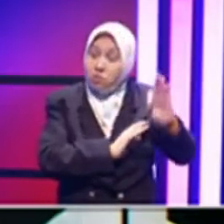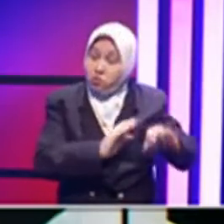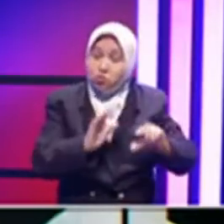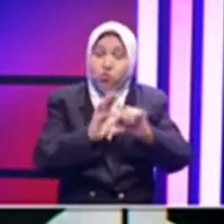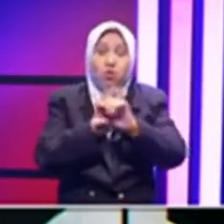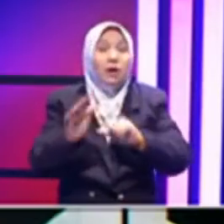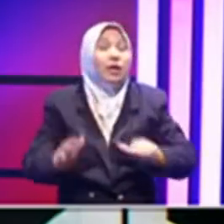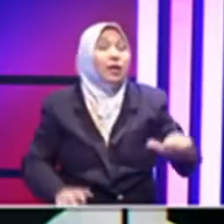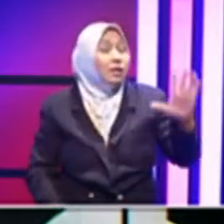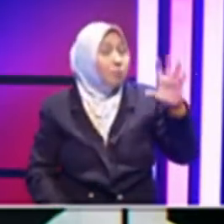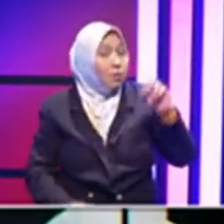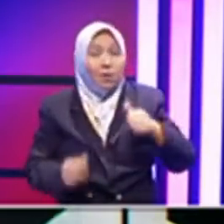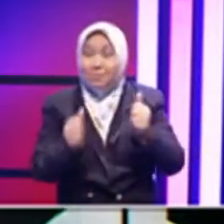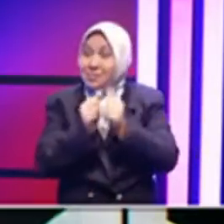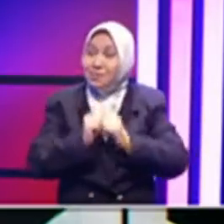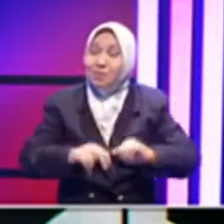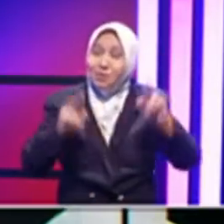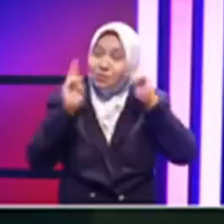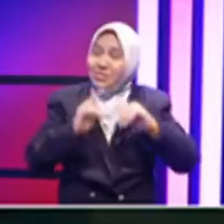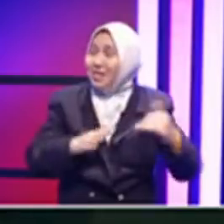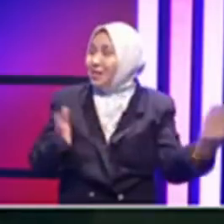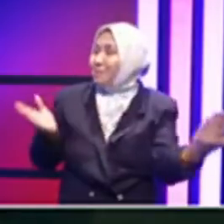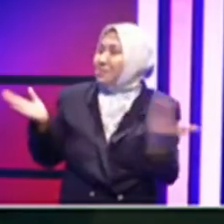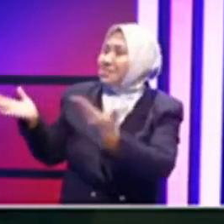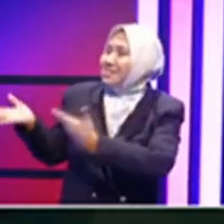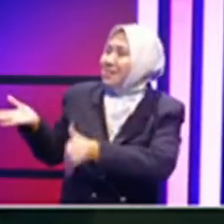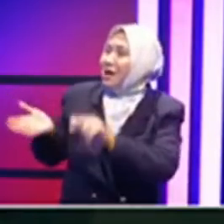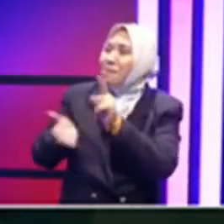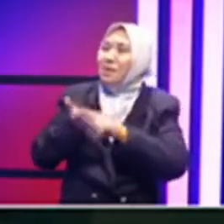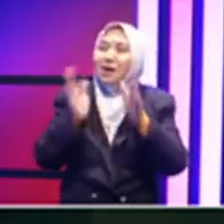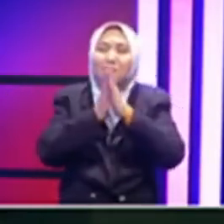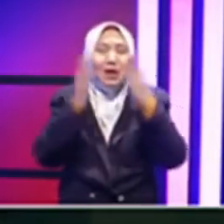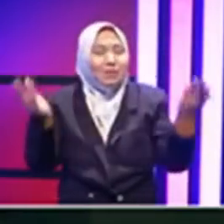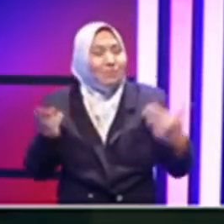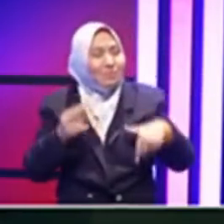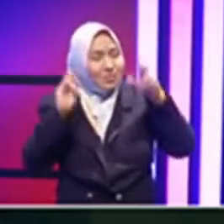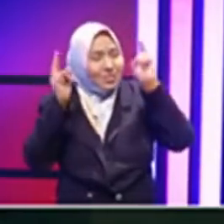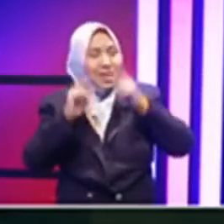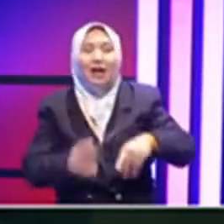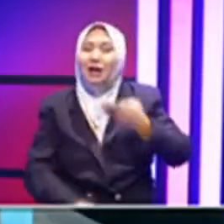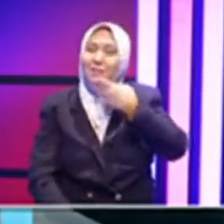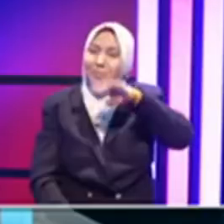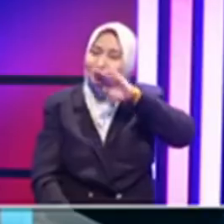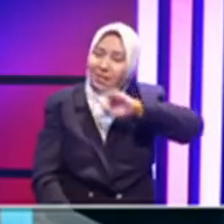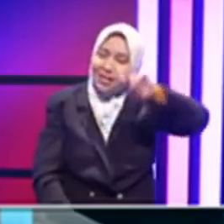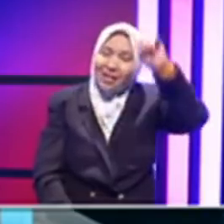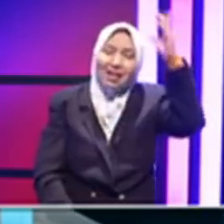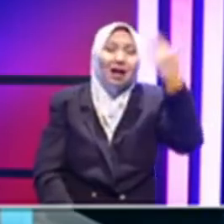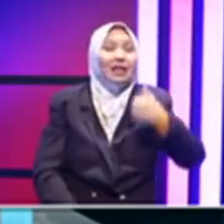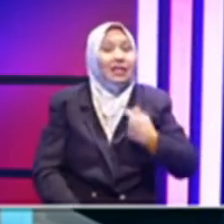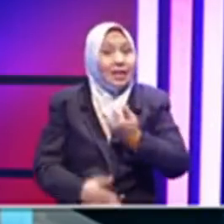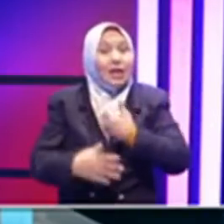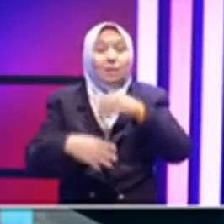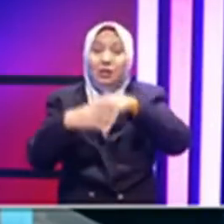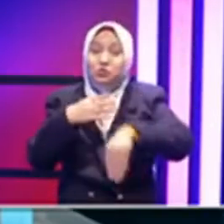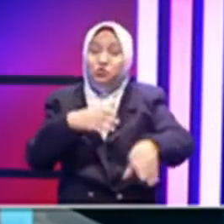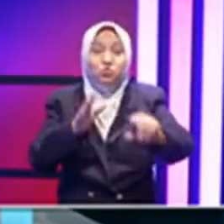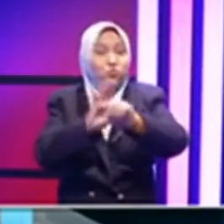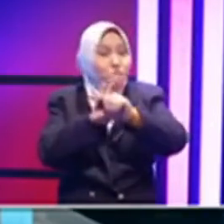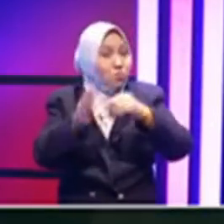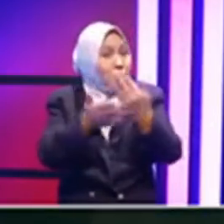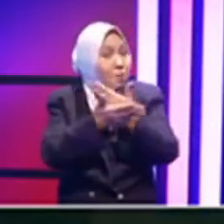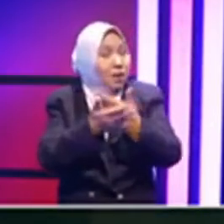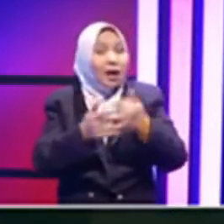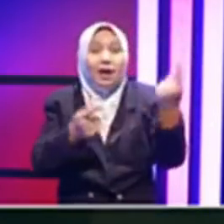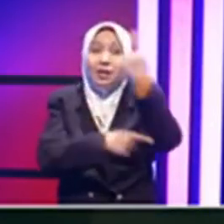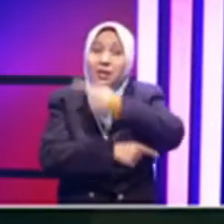bersama Al-Fadil Ustaz Tirmizi Ali. Apa khabar Ustaz? Baik, alhamdulillah, safah Allah. Alhamdulillah Ustaz, ya. Alhamdulillah kita nak masuk surah baru. Betul. Ya, dan hari